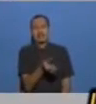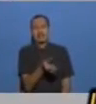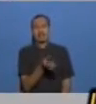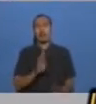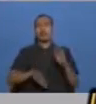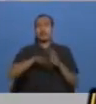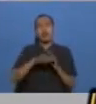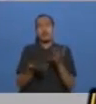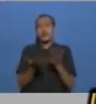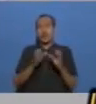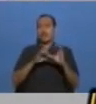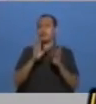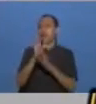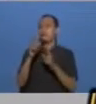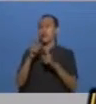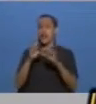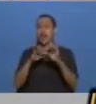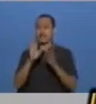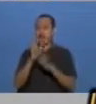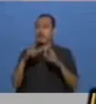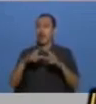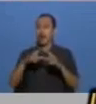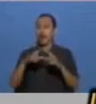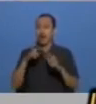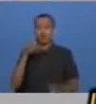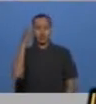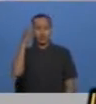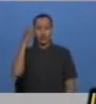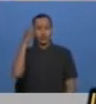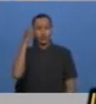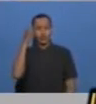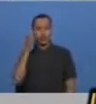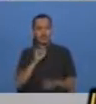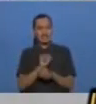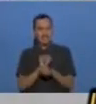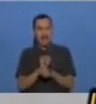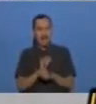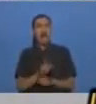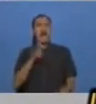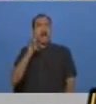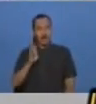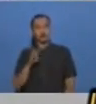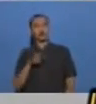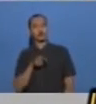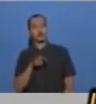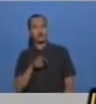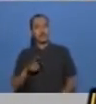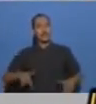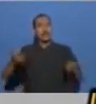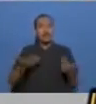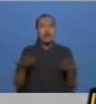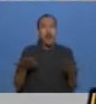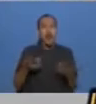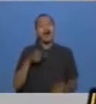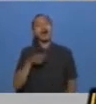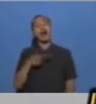tidak mempunyai inisiasi kalau saya harus bekerja, saya harus punya pendapatan, saya harus hidup begitu kan, dan tidak